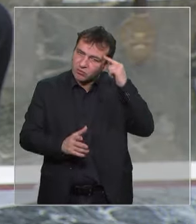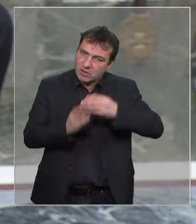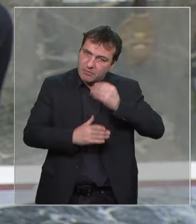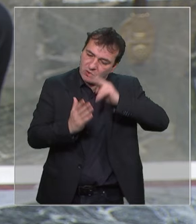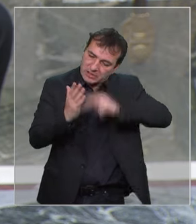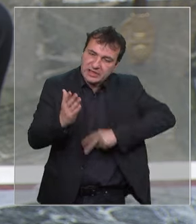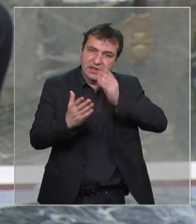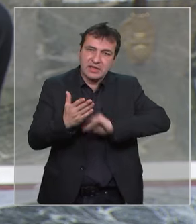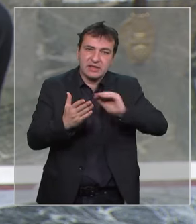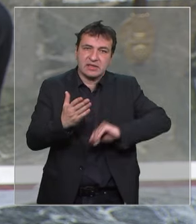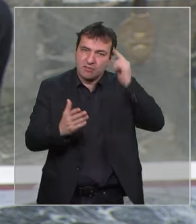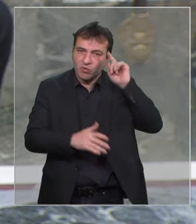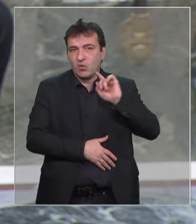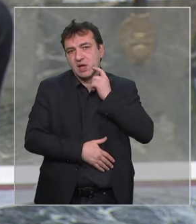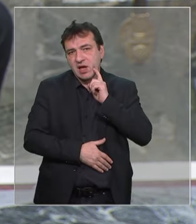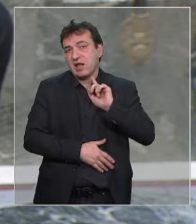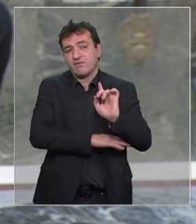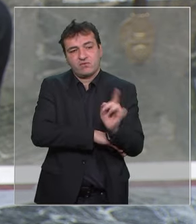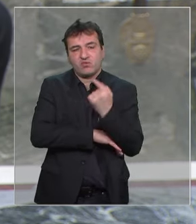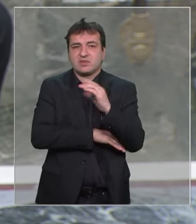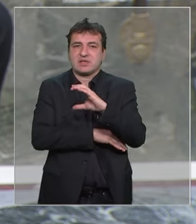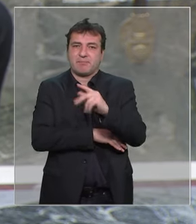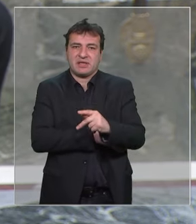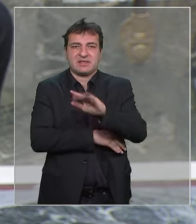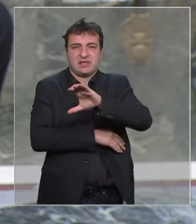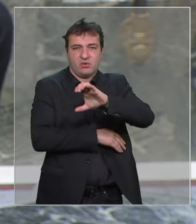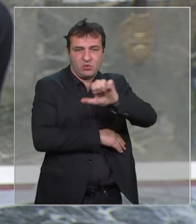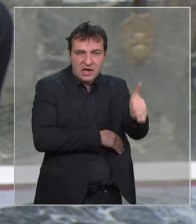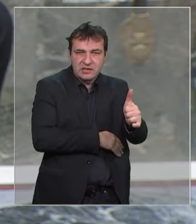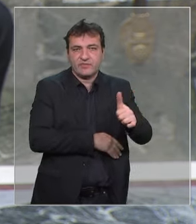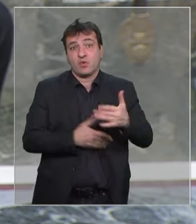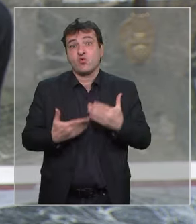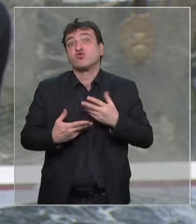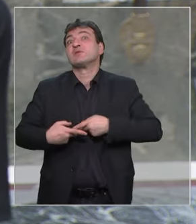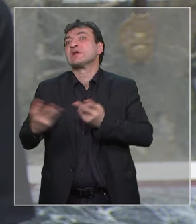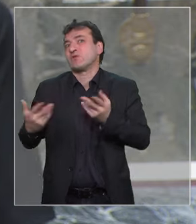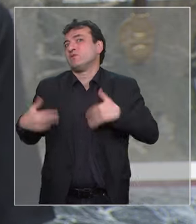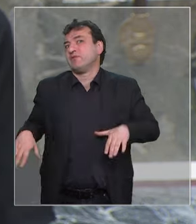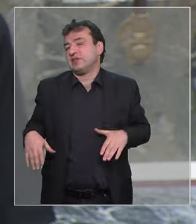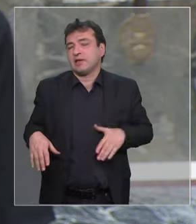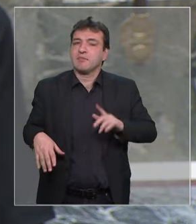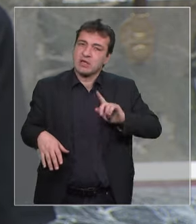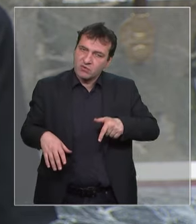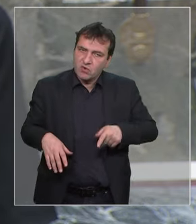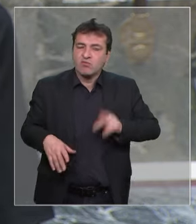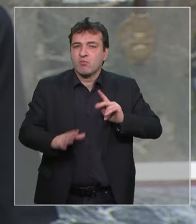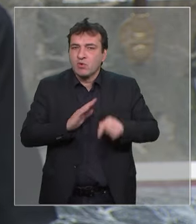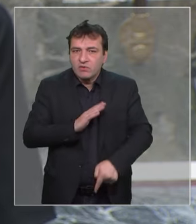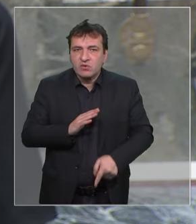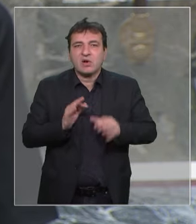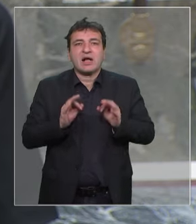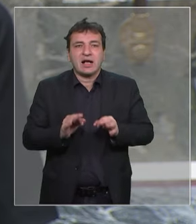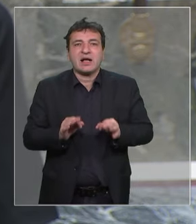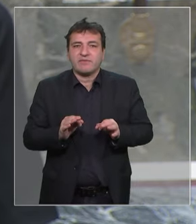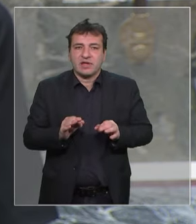d'écriture pour tous nos élèves en CP et en CE1. C'est ce que j'ai eu l'occasion d'annoncer aujourd'hui. Mais je le dis, il faudra aller beaucoup plus loin sur l'entrée et l'éveil à la lecture